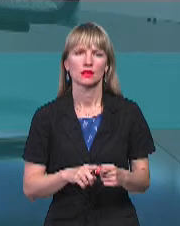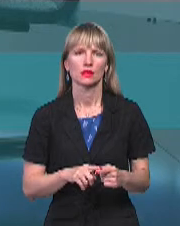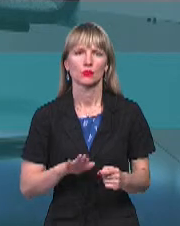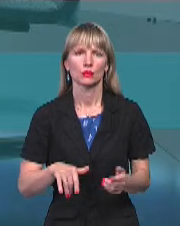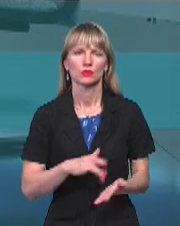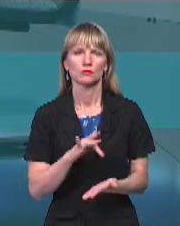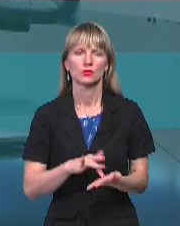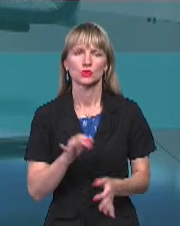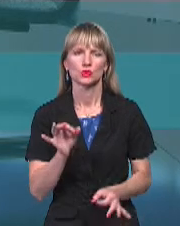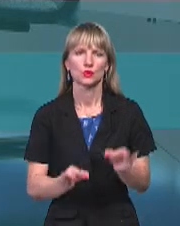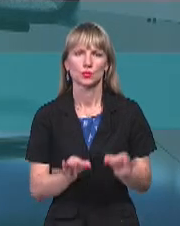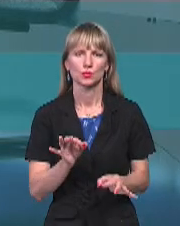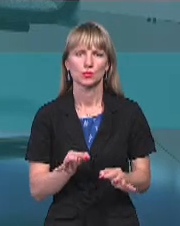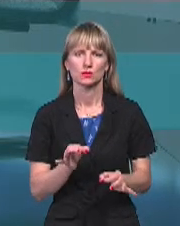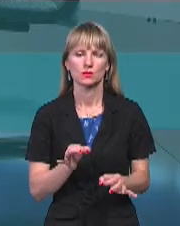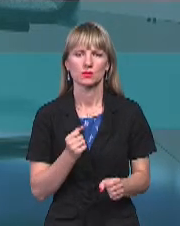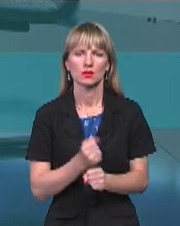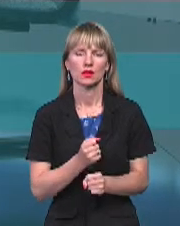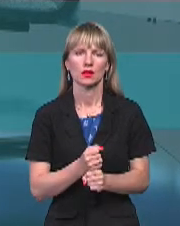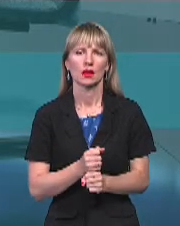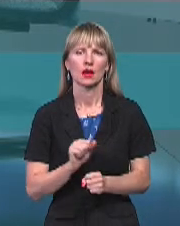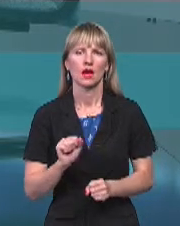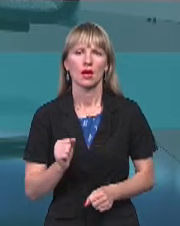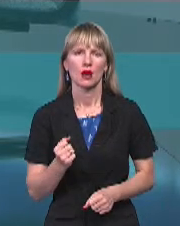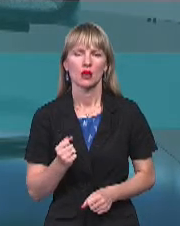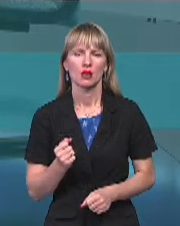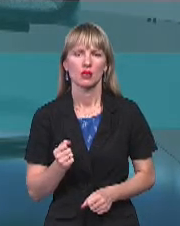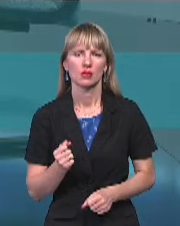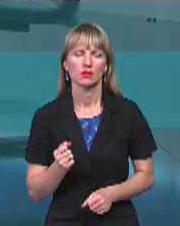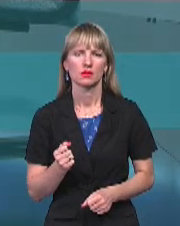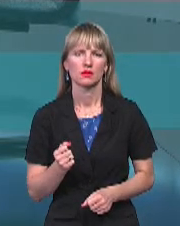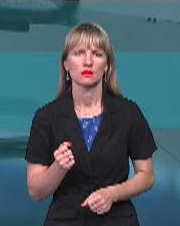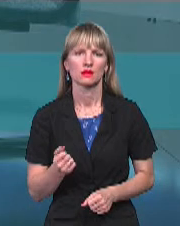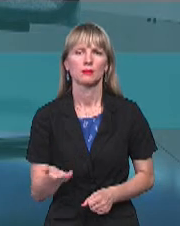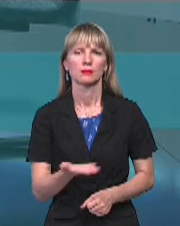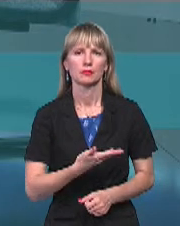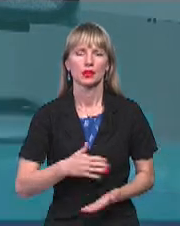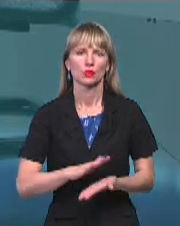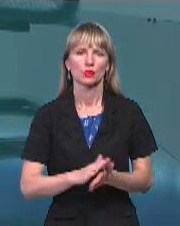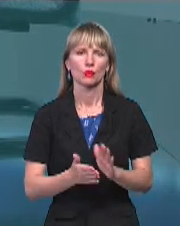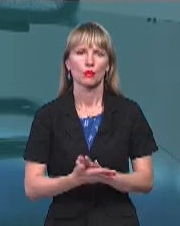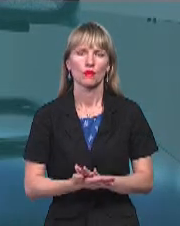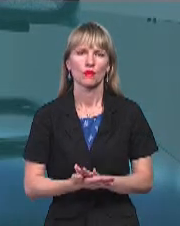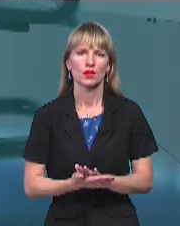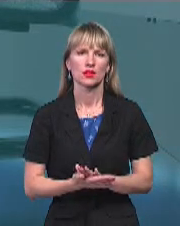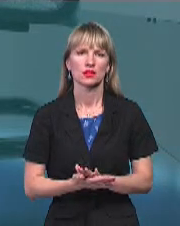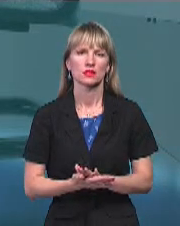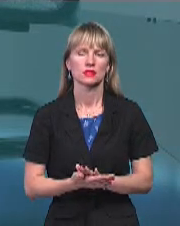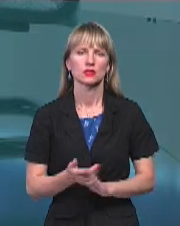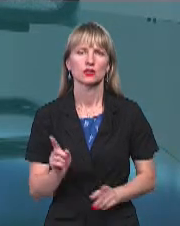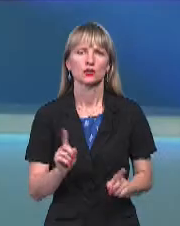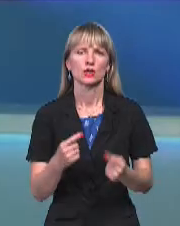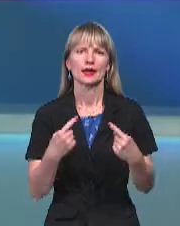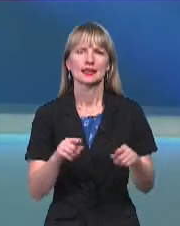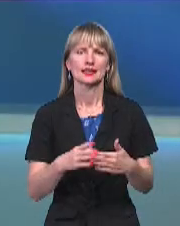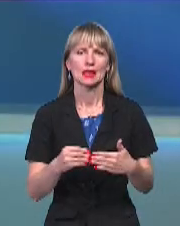нехай місто судиться, а ми домовились, що